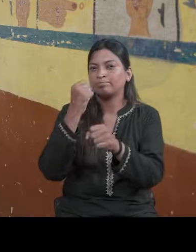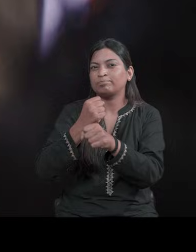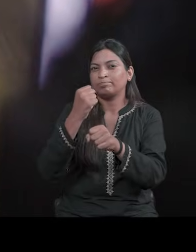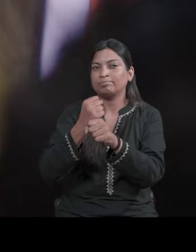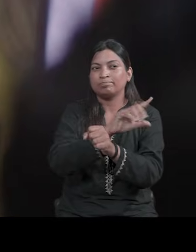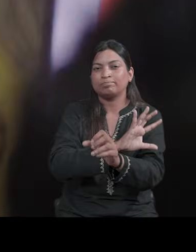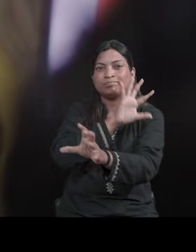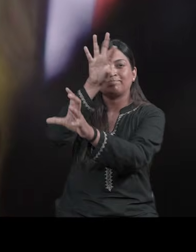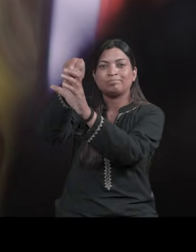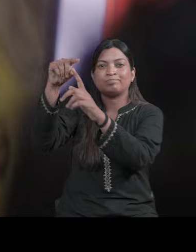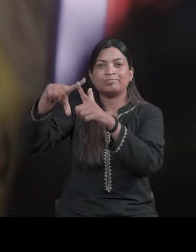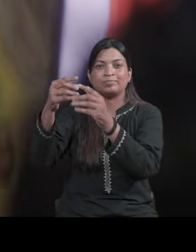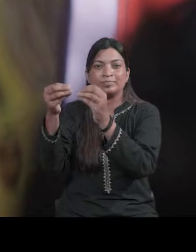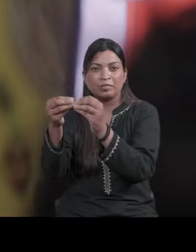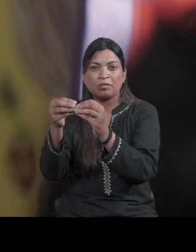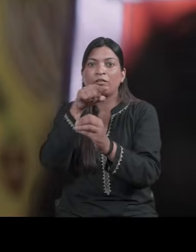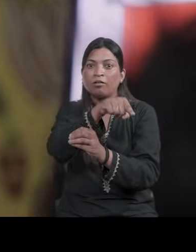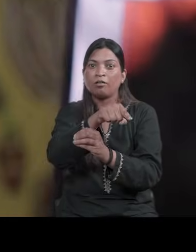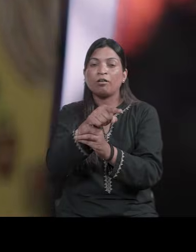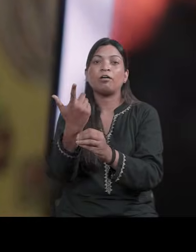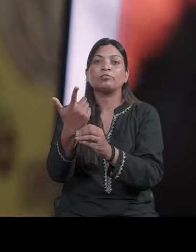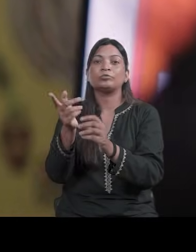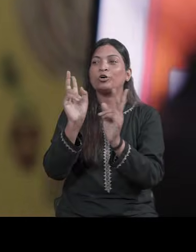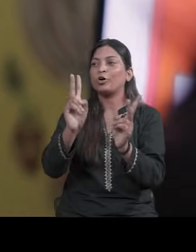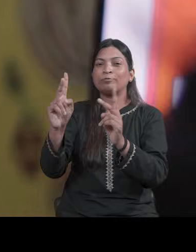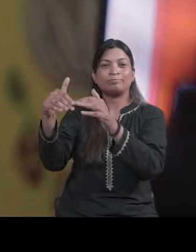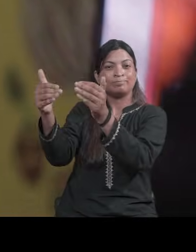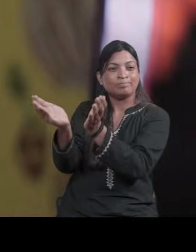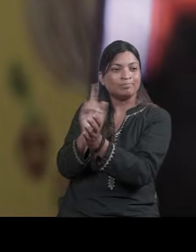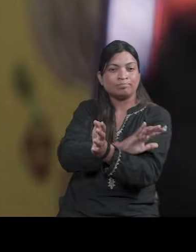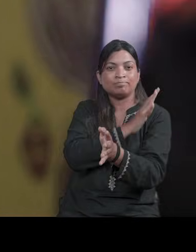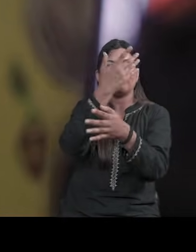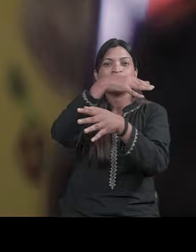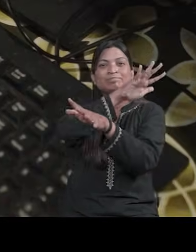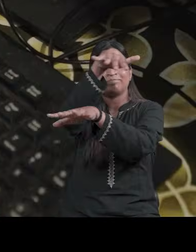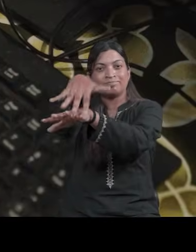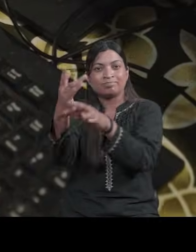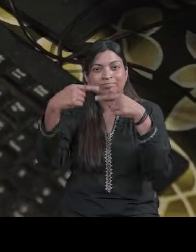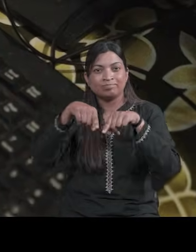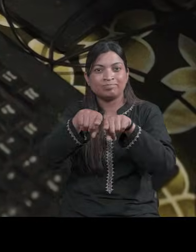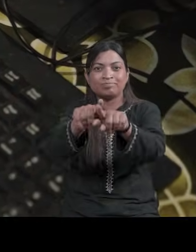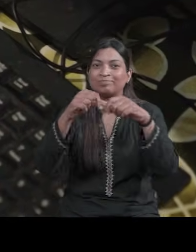हैं। तो ये अलीराजपुर का सेंटर से यहाँ के जो मूक बधिर बच्चे हैं वो काफ़ी आगे बढ़े हैं।